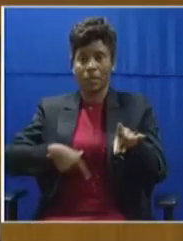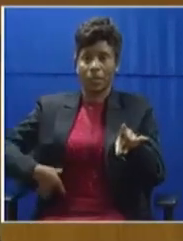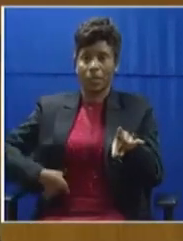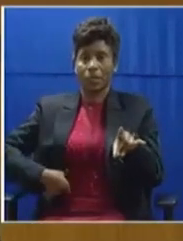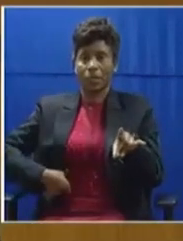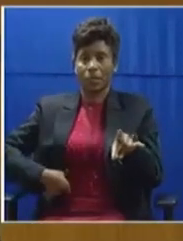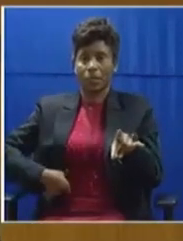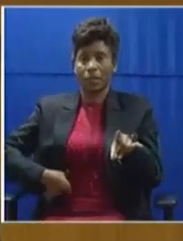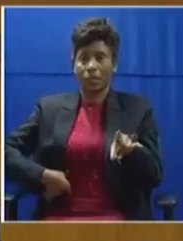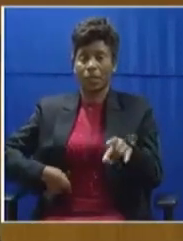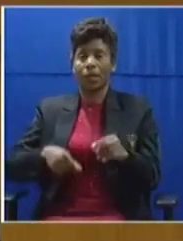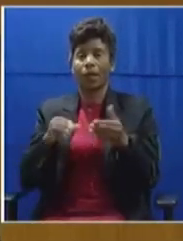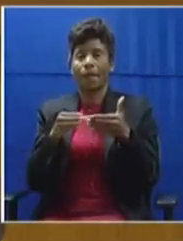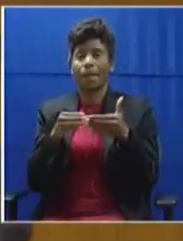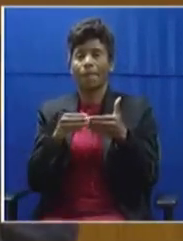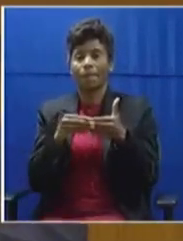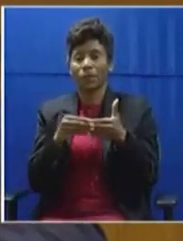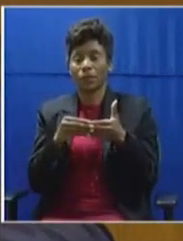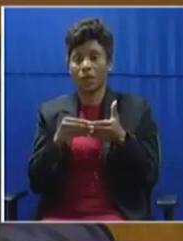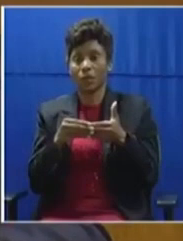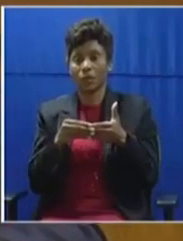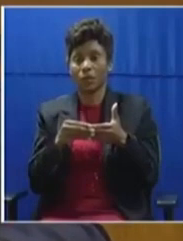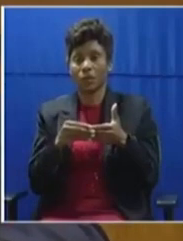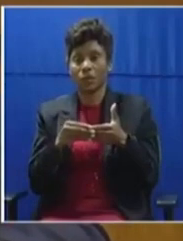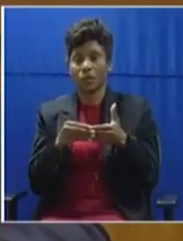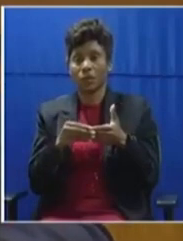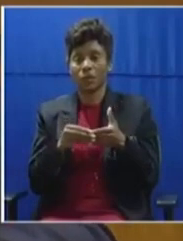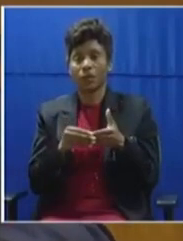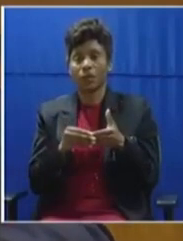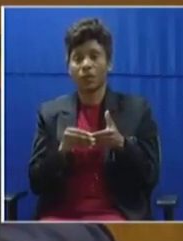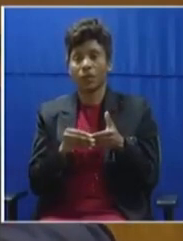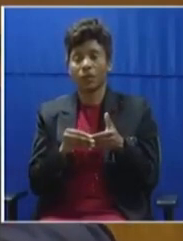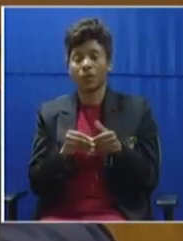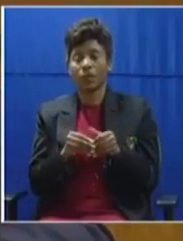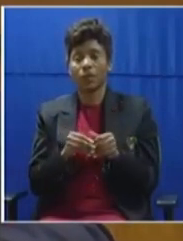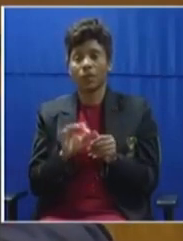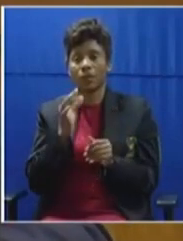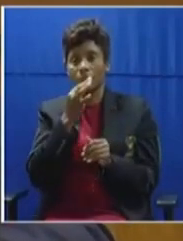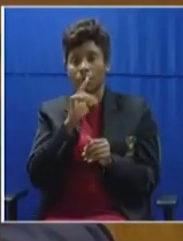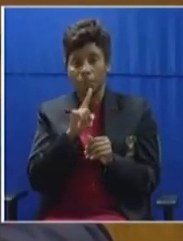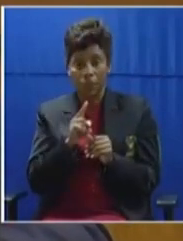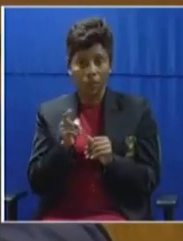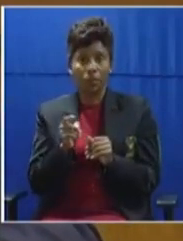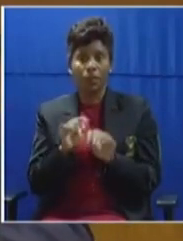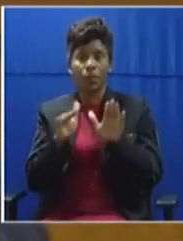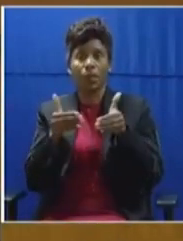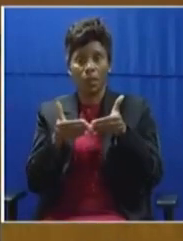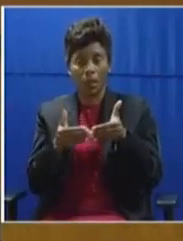order. En Suid-Afrikaners. Jy weet die staatsrede van 2019 was om die minste te